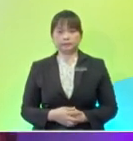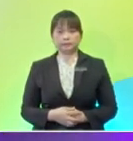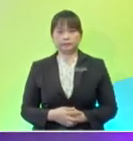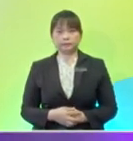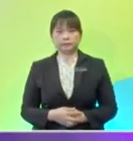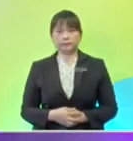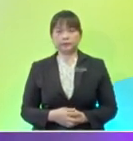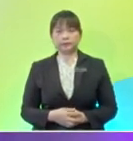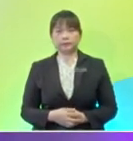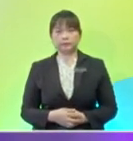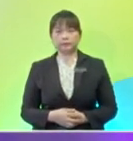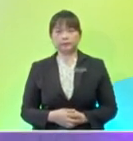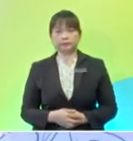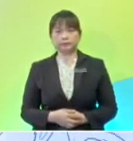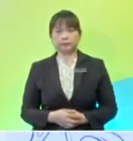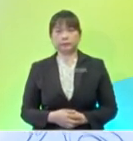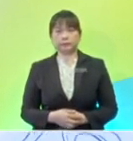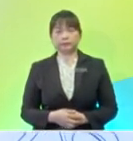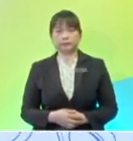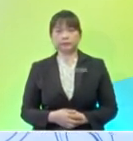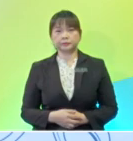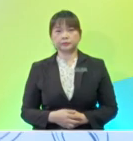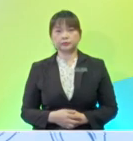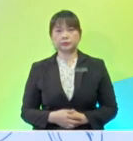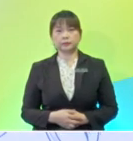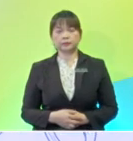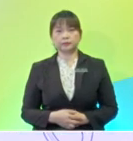ketujuh jarak yang sama kan kita garis juga